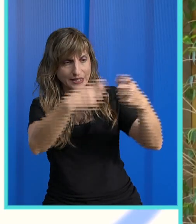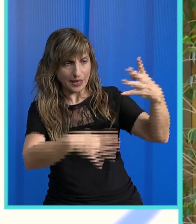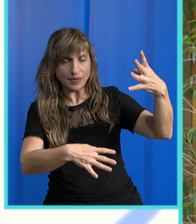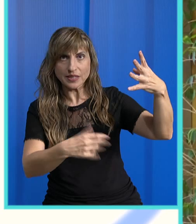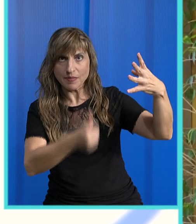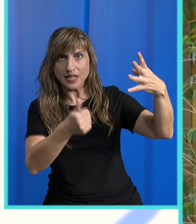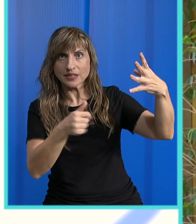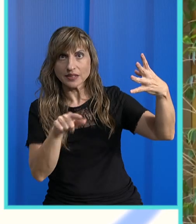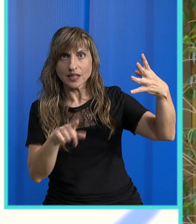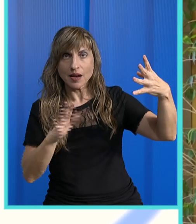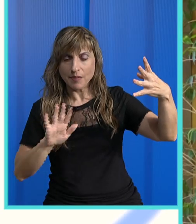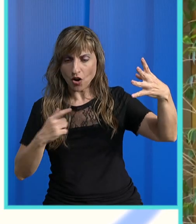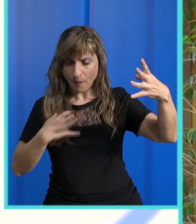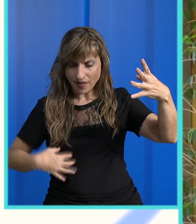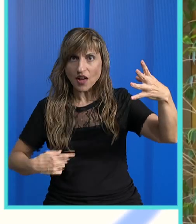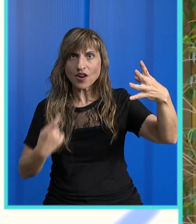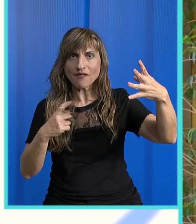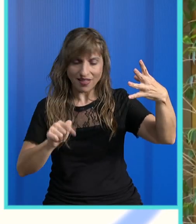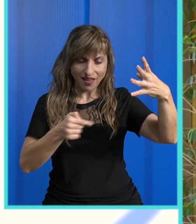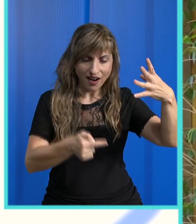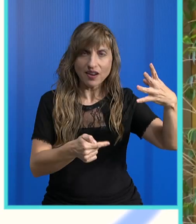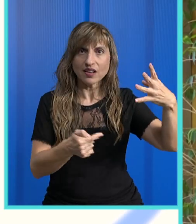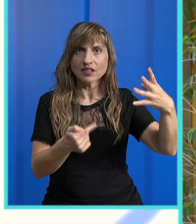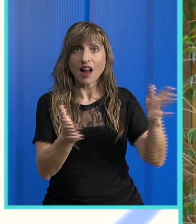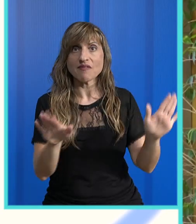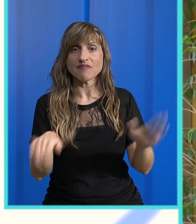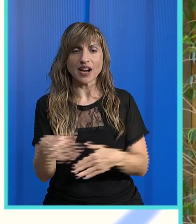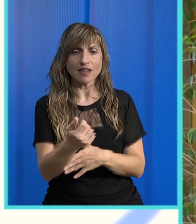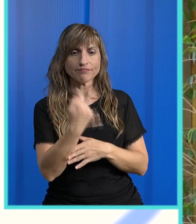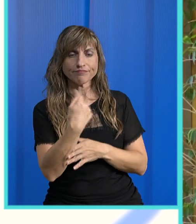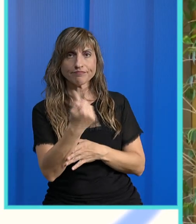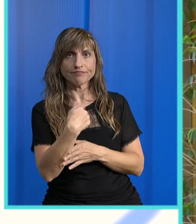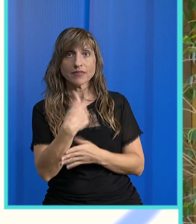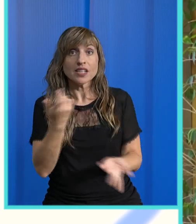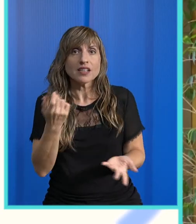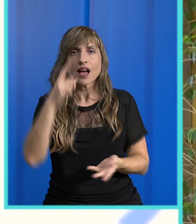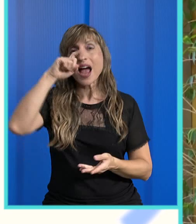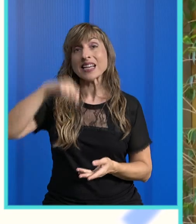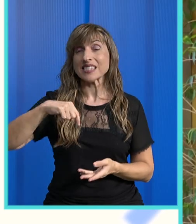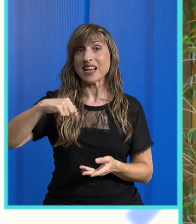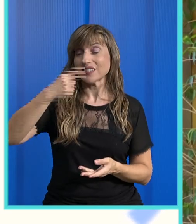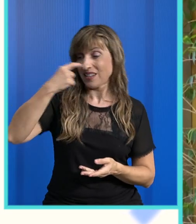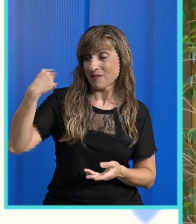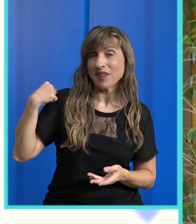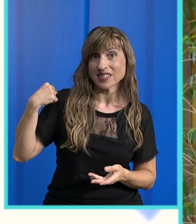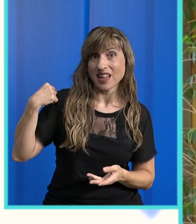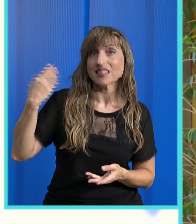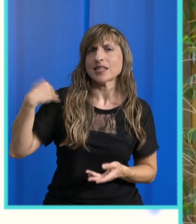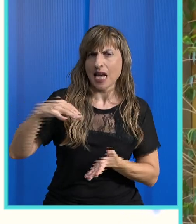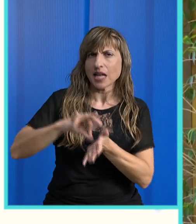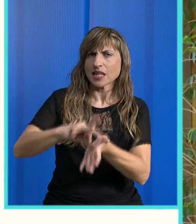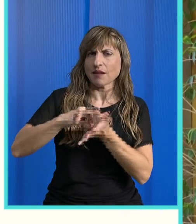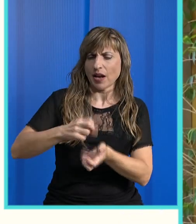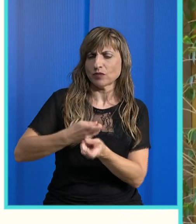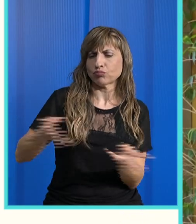notem que no se'ns té molt en compte la veritat i aquest any l'hem passat hem pogut donar tots els serveis